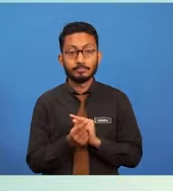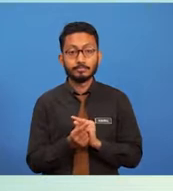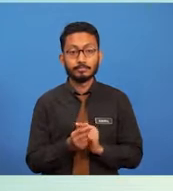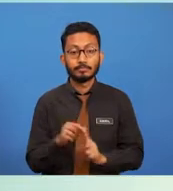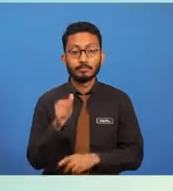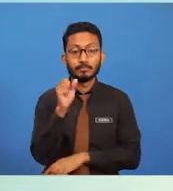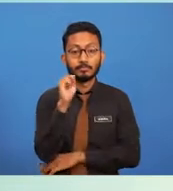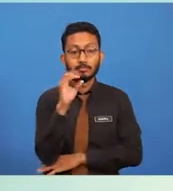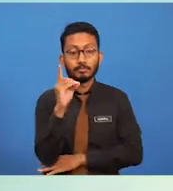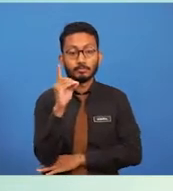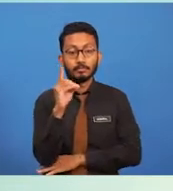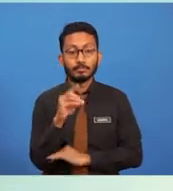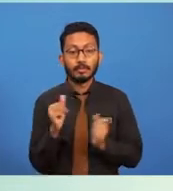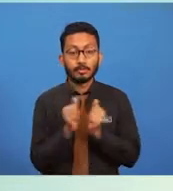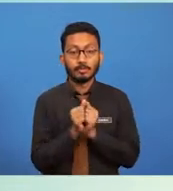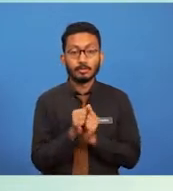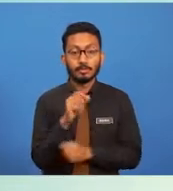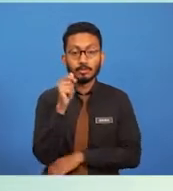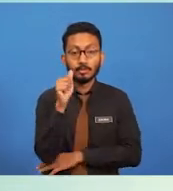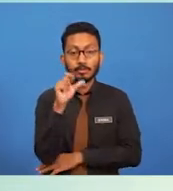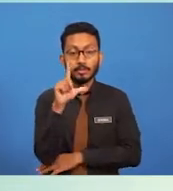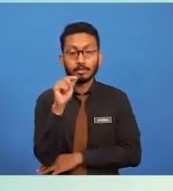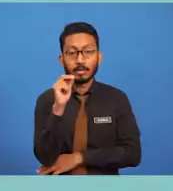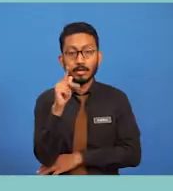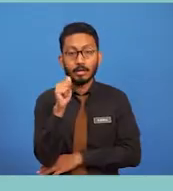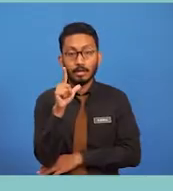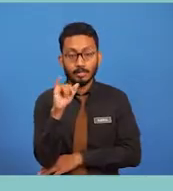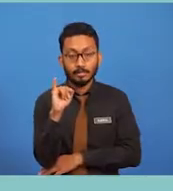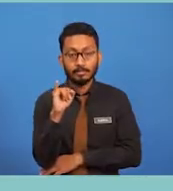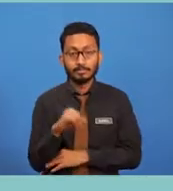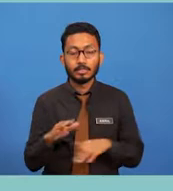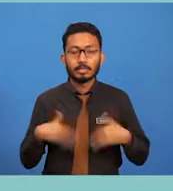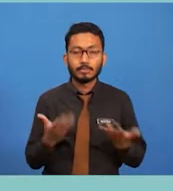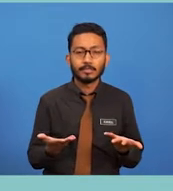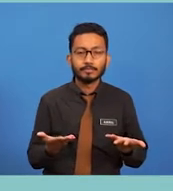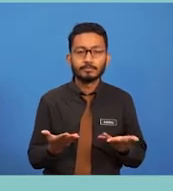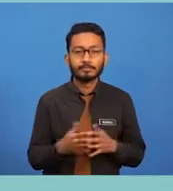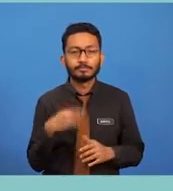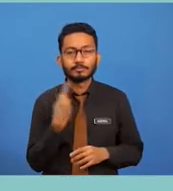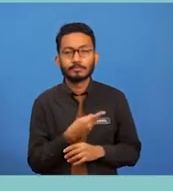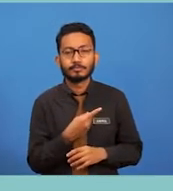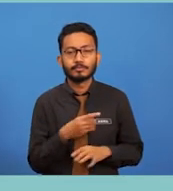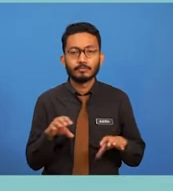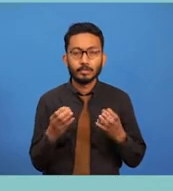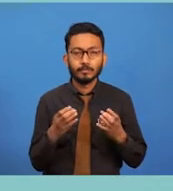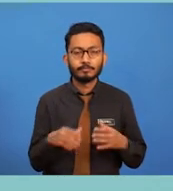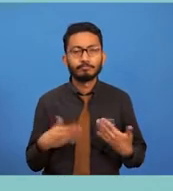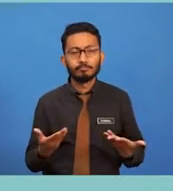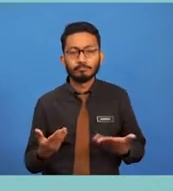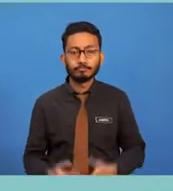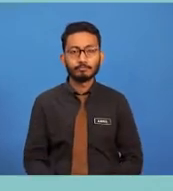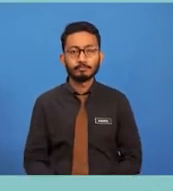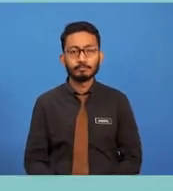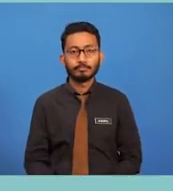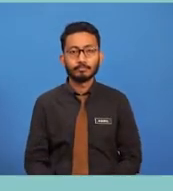dengan alkali, kita akan melihat bagaimana eksperimen seterusnya dilaksanakan.